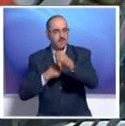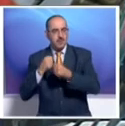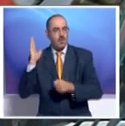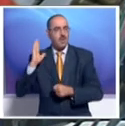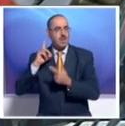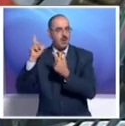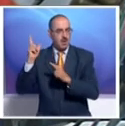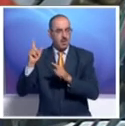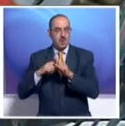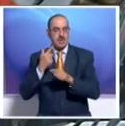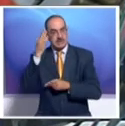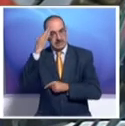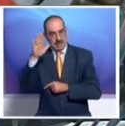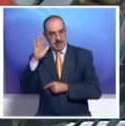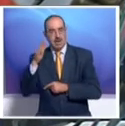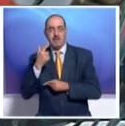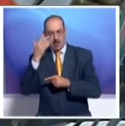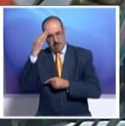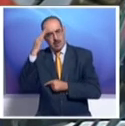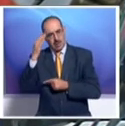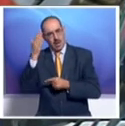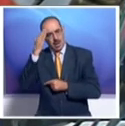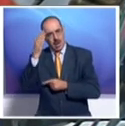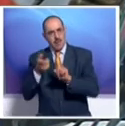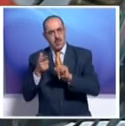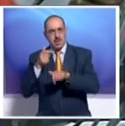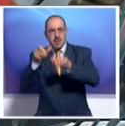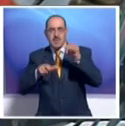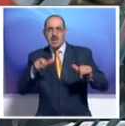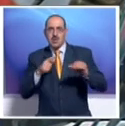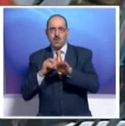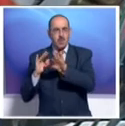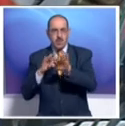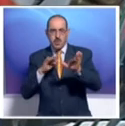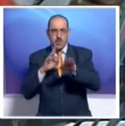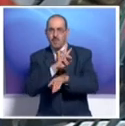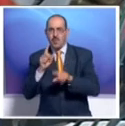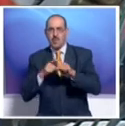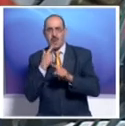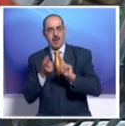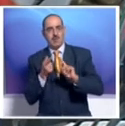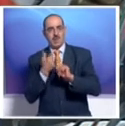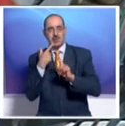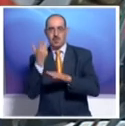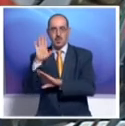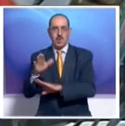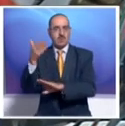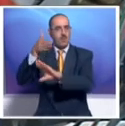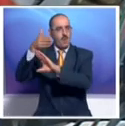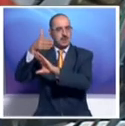وإننا على يقين تام أن شعبنا سيكون في مستوى